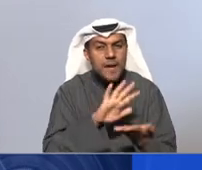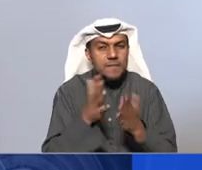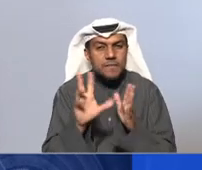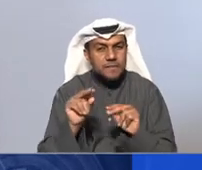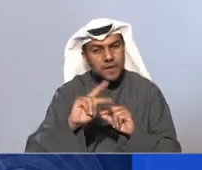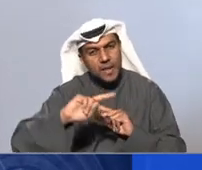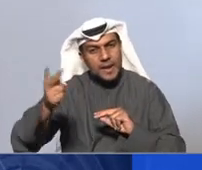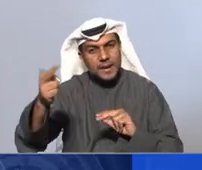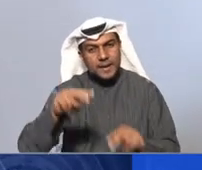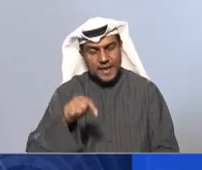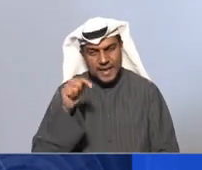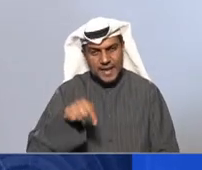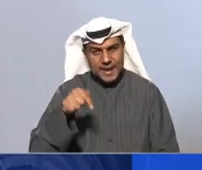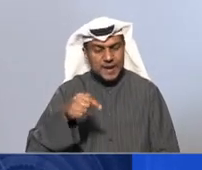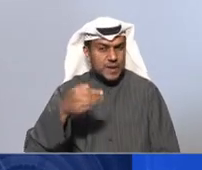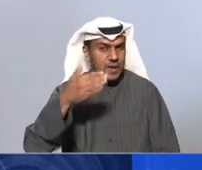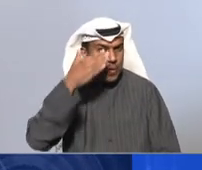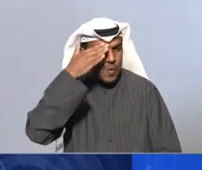اللحظة يتم التعامل مع